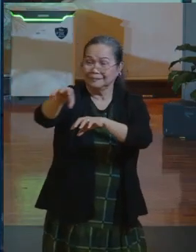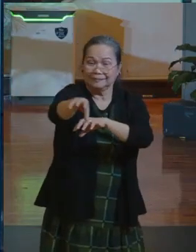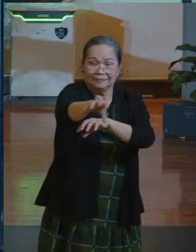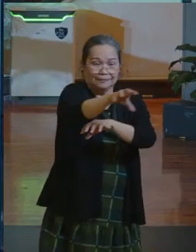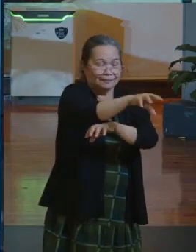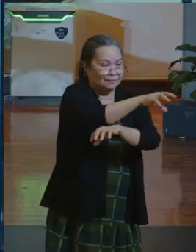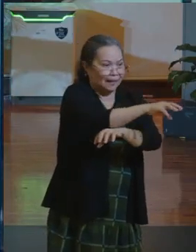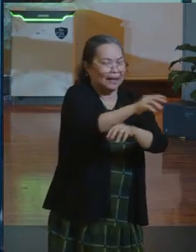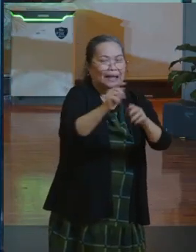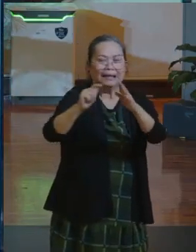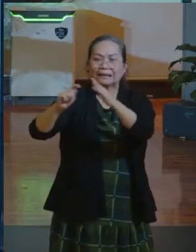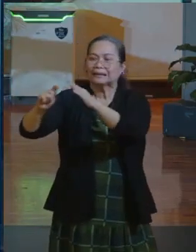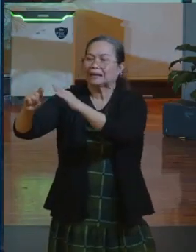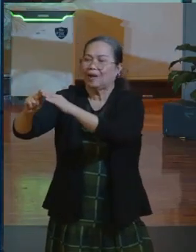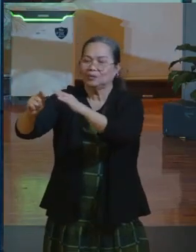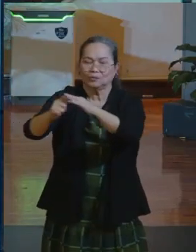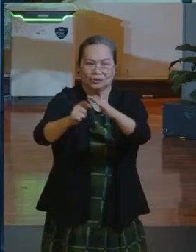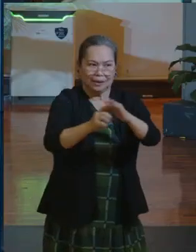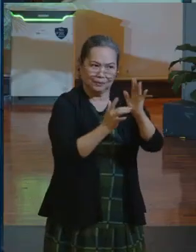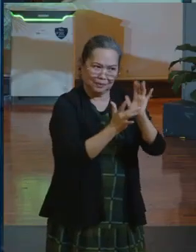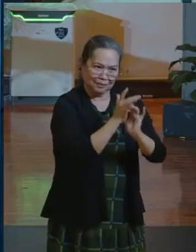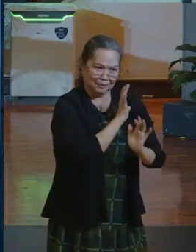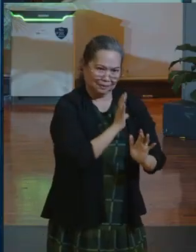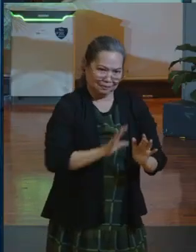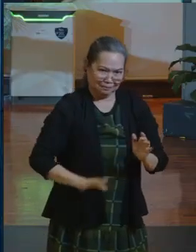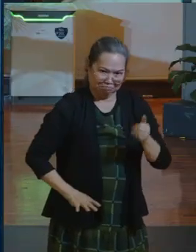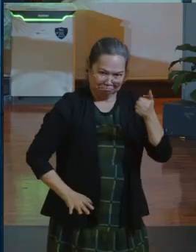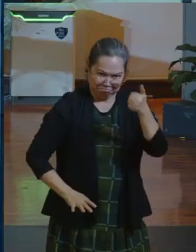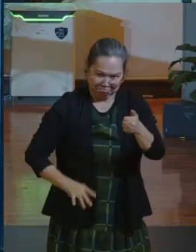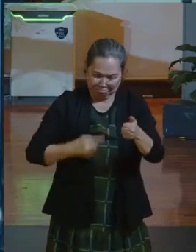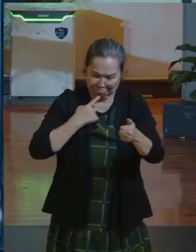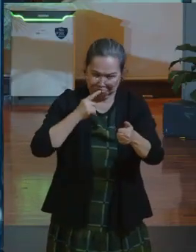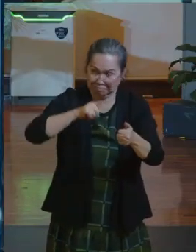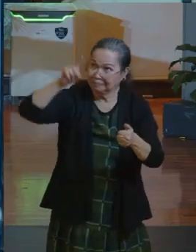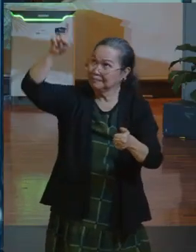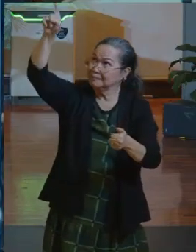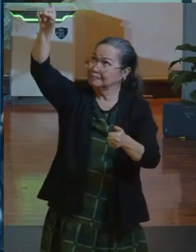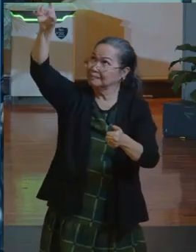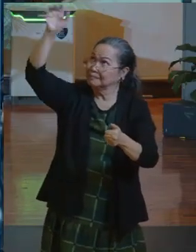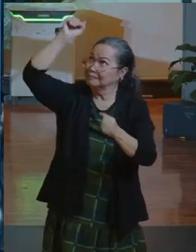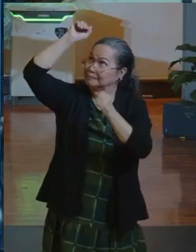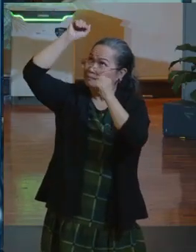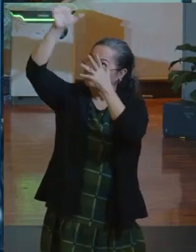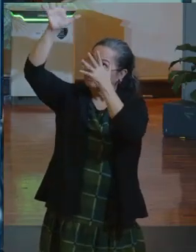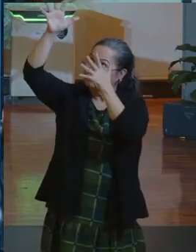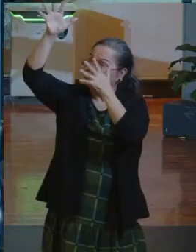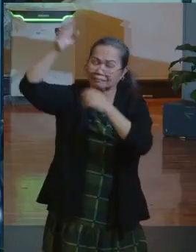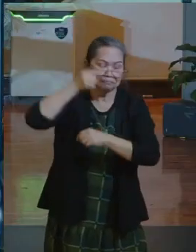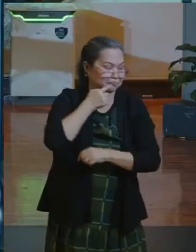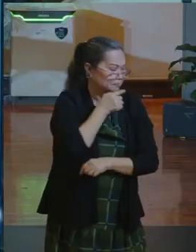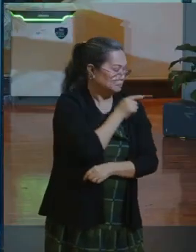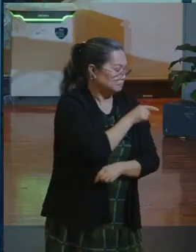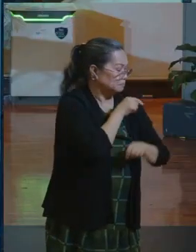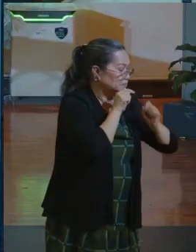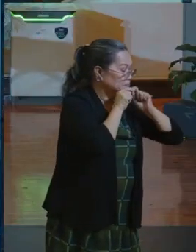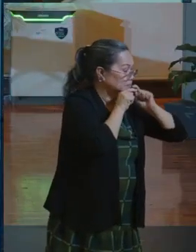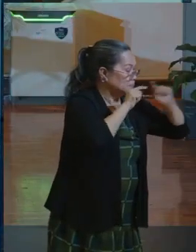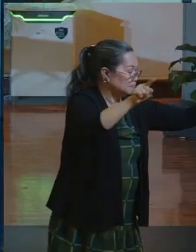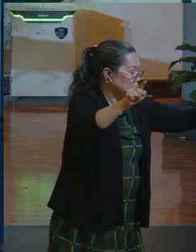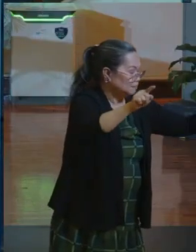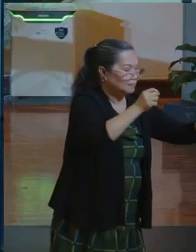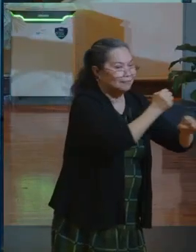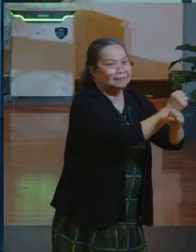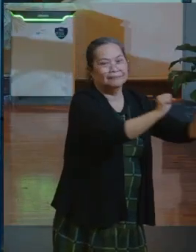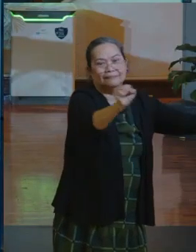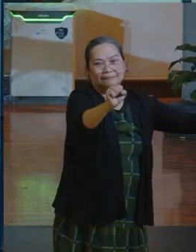this purpose. Si Kristo mismo ay isinugo ng Ama upang i-proclaim ang mabuting balita ng